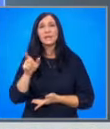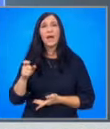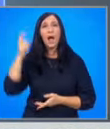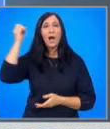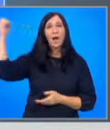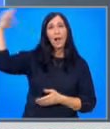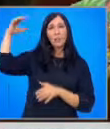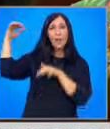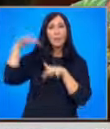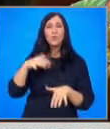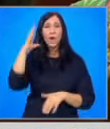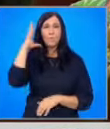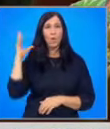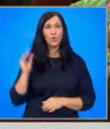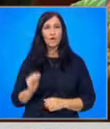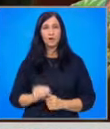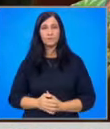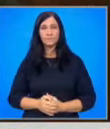Каталуния и Молдова.